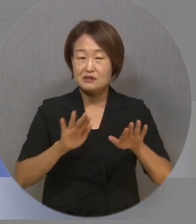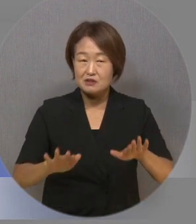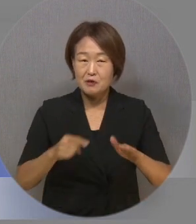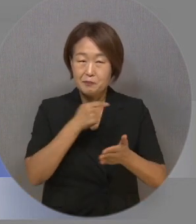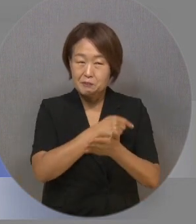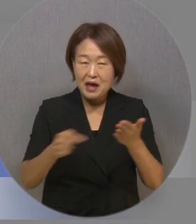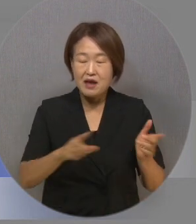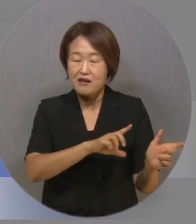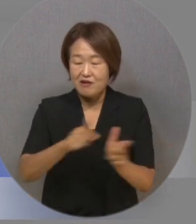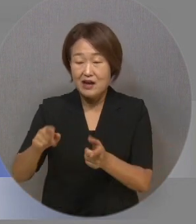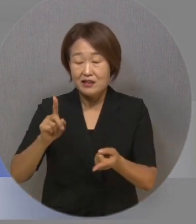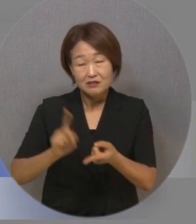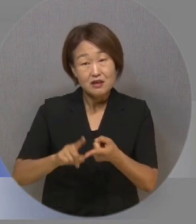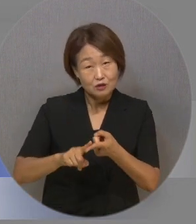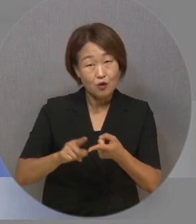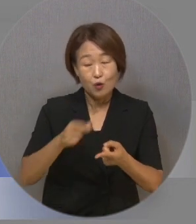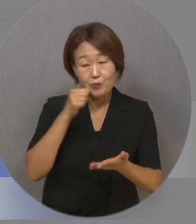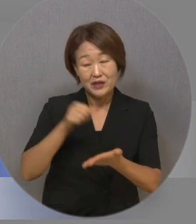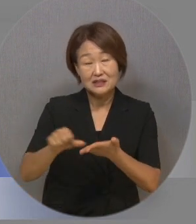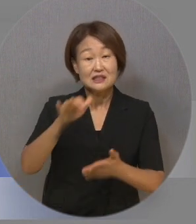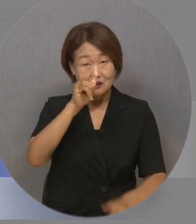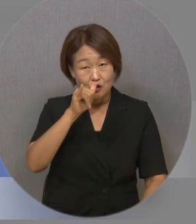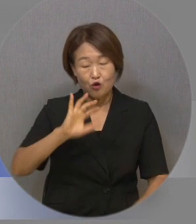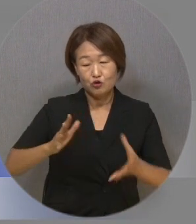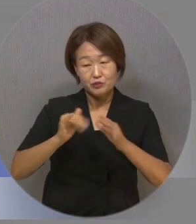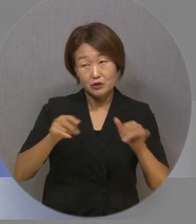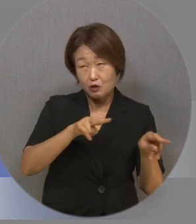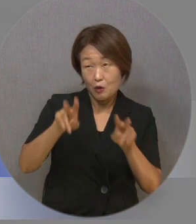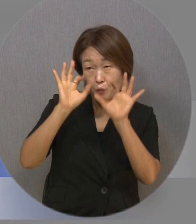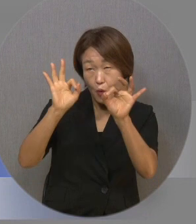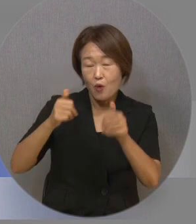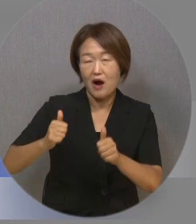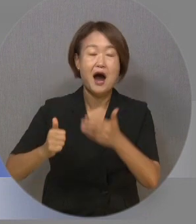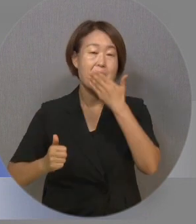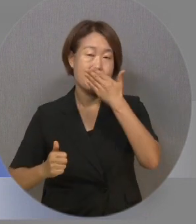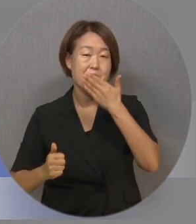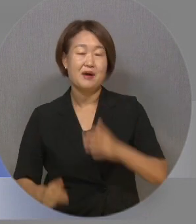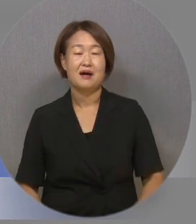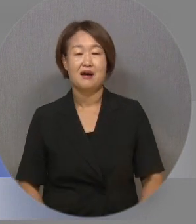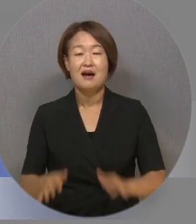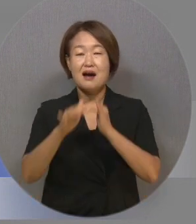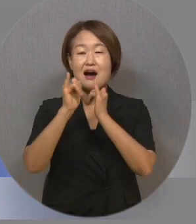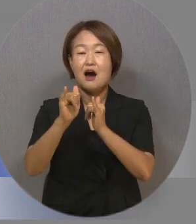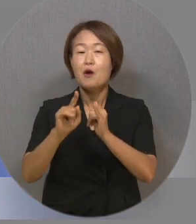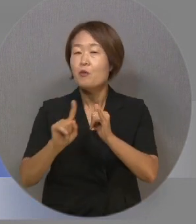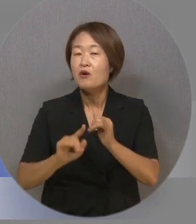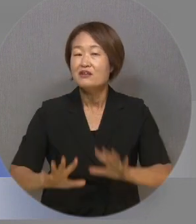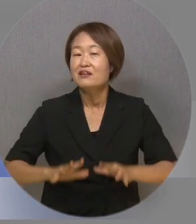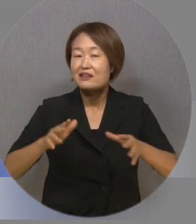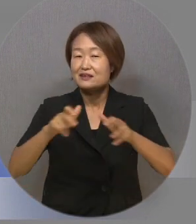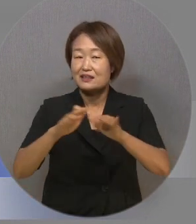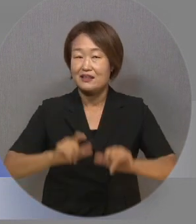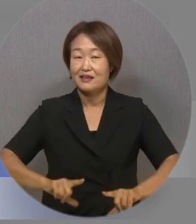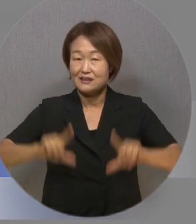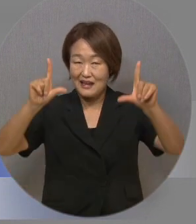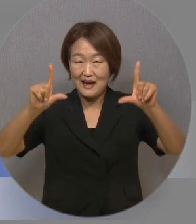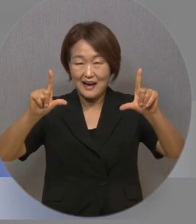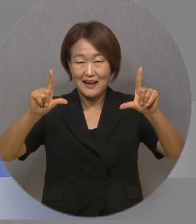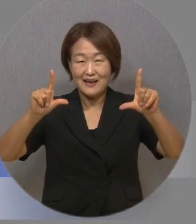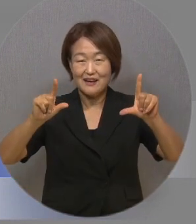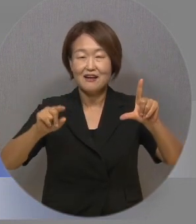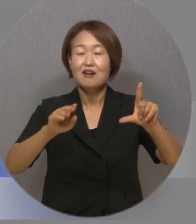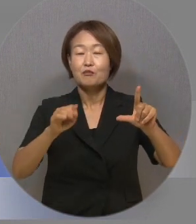통해 국민들도 출품작을 심사할 수 있습니다 한편 시상식은 세계 장애인의 날을 기념한 장애